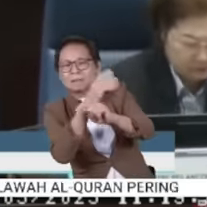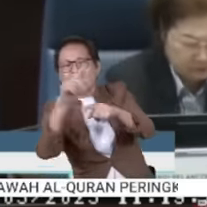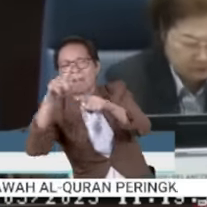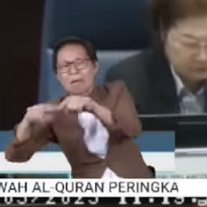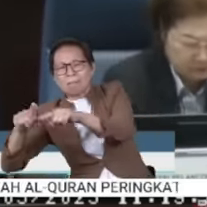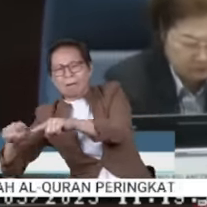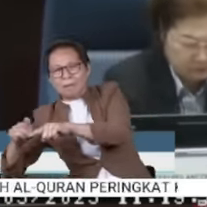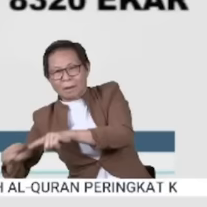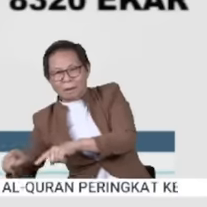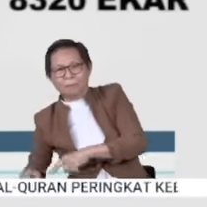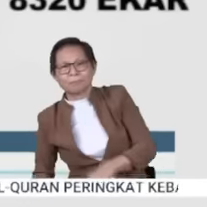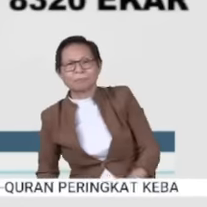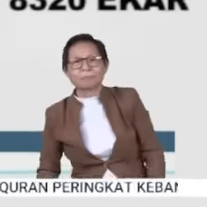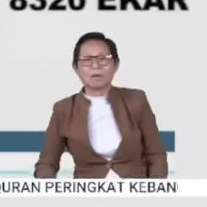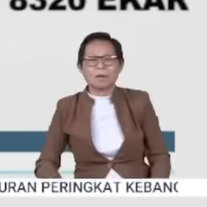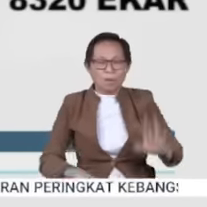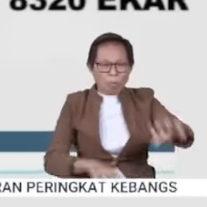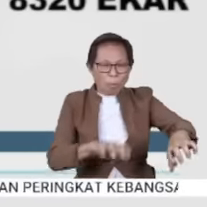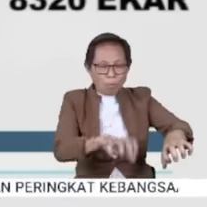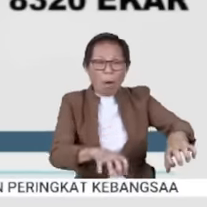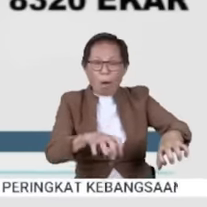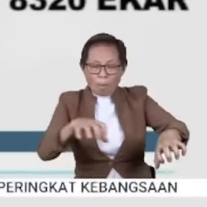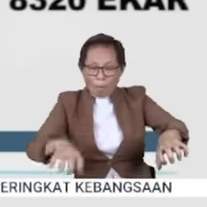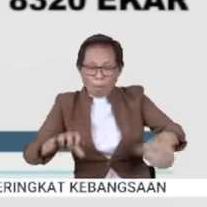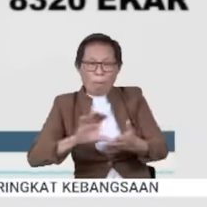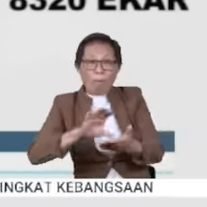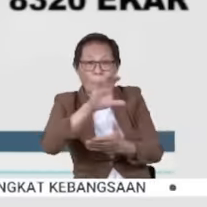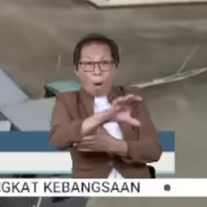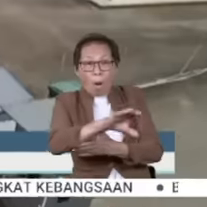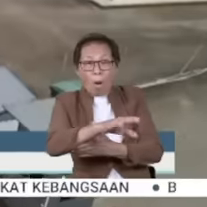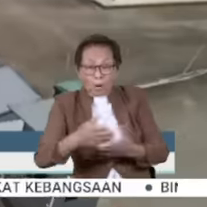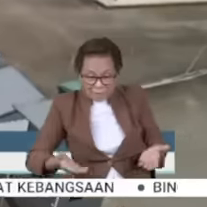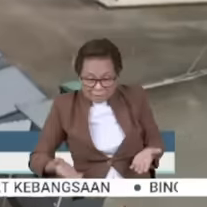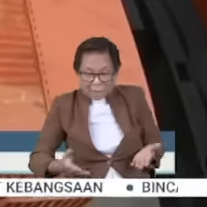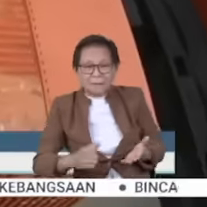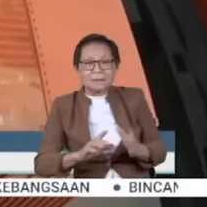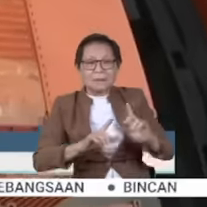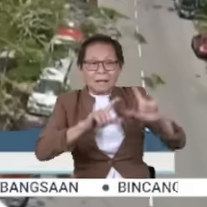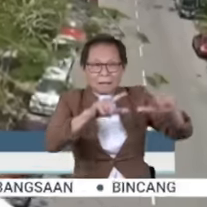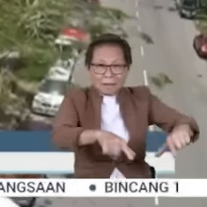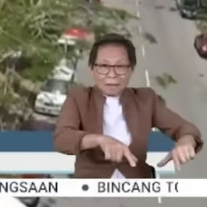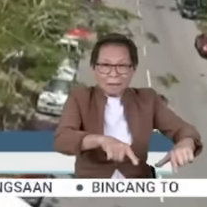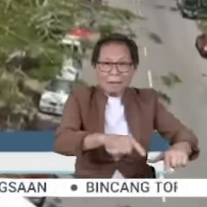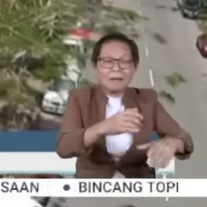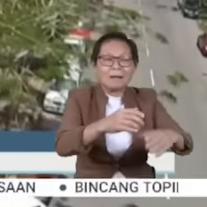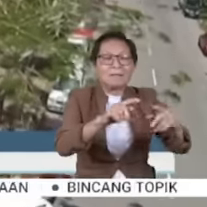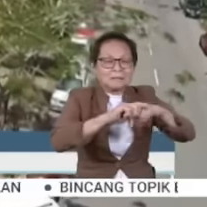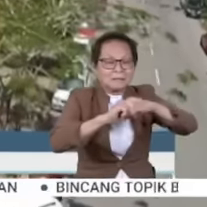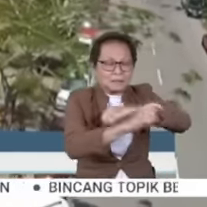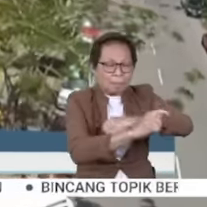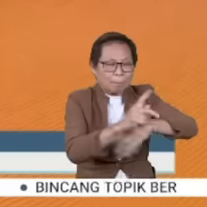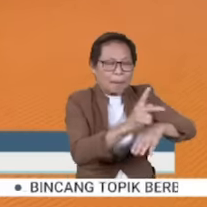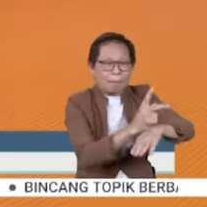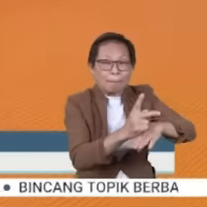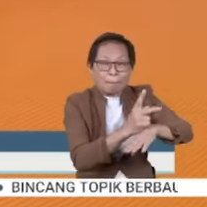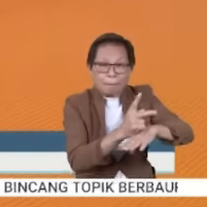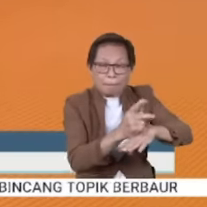sebagainya lokasi Pelabuhan domestik dan asing terletak di taman Perindustrian kota kita Palu